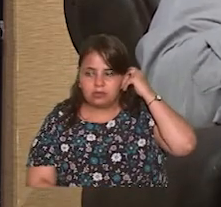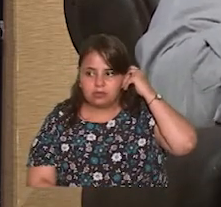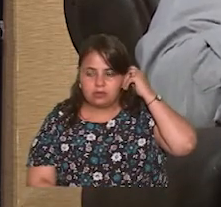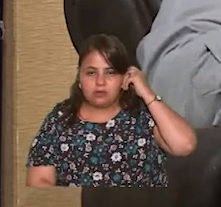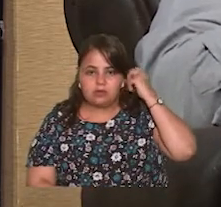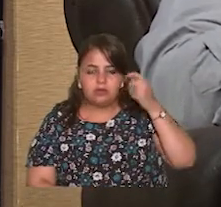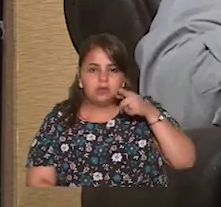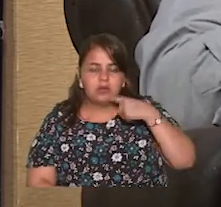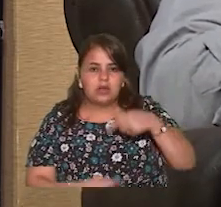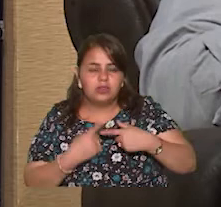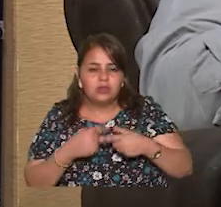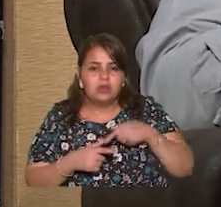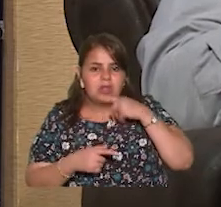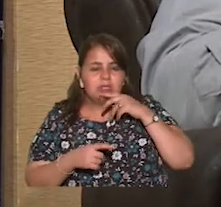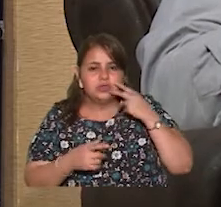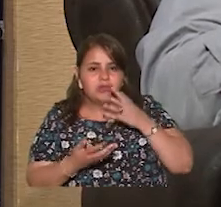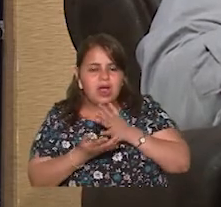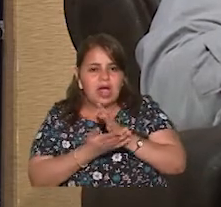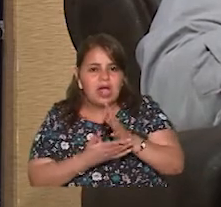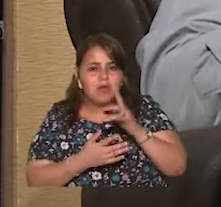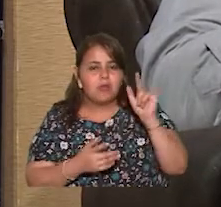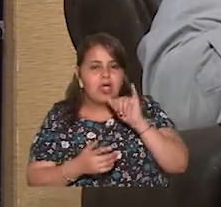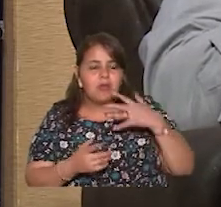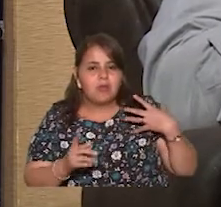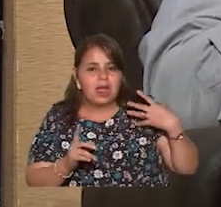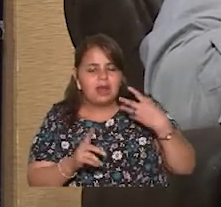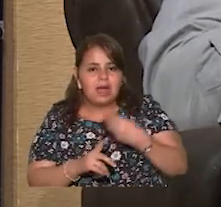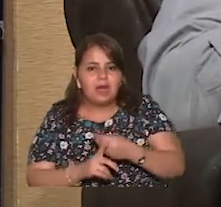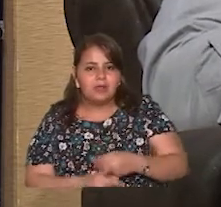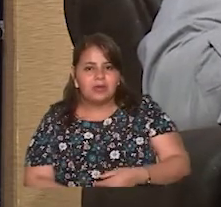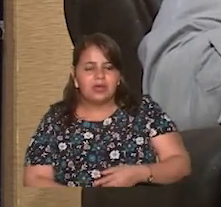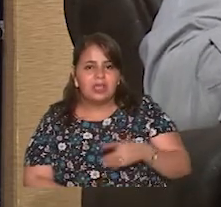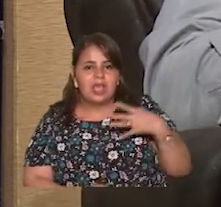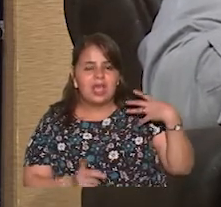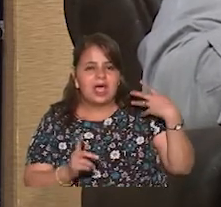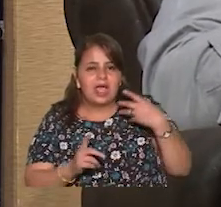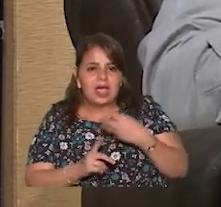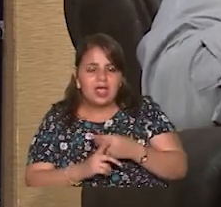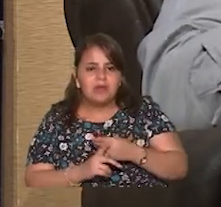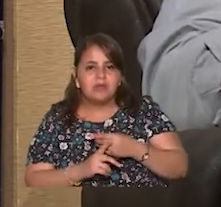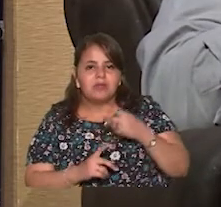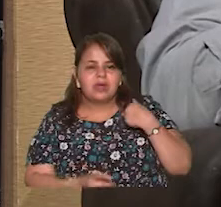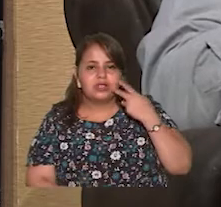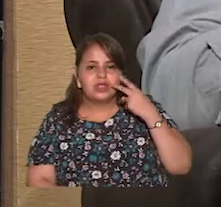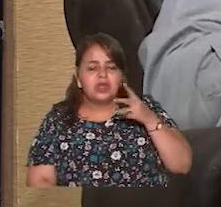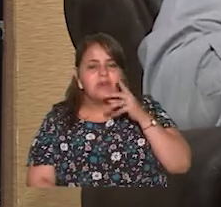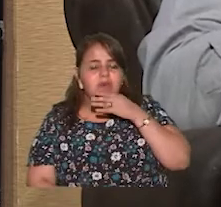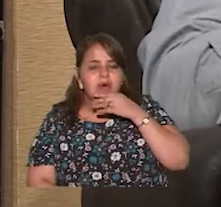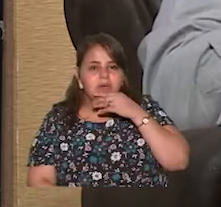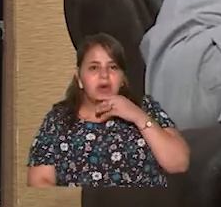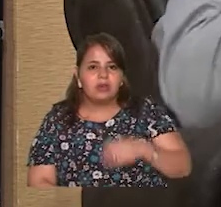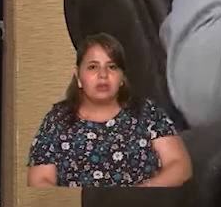وان هم يبقوا دايما بيدوروا على الحق، بس المحبه، ده اللي يسوع علمهن، حب قريبك كنفسك، حب رب الهك من كل. انا شايف بابا على